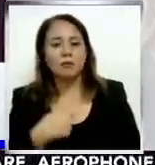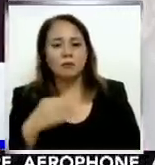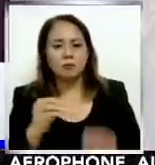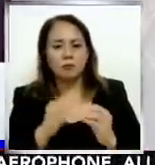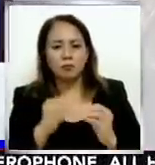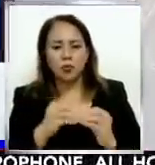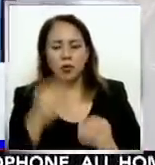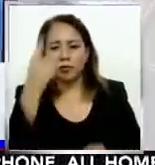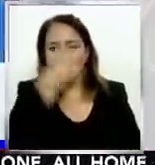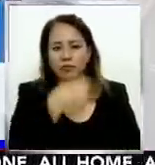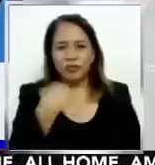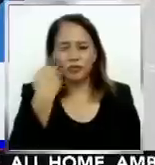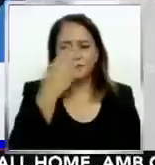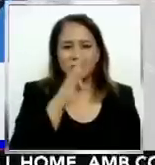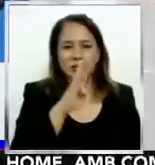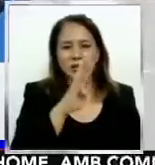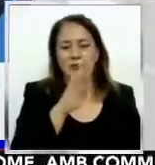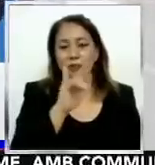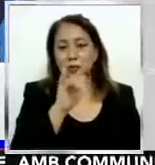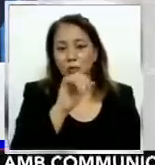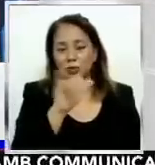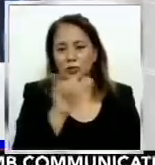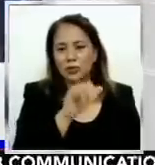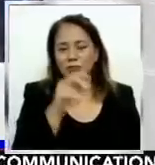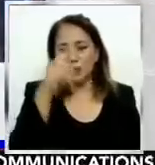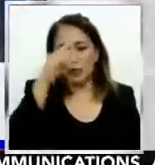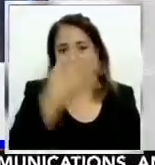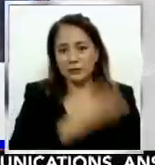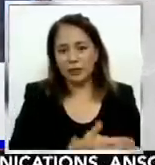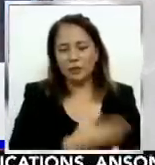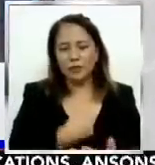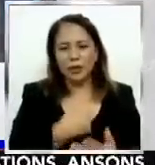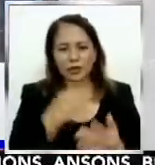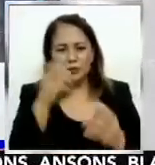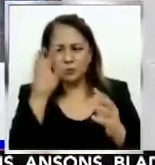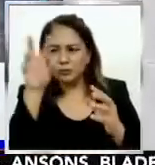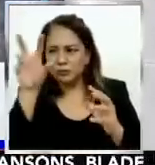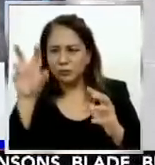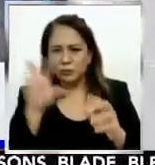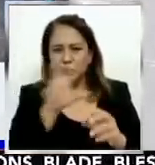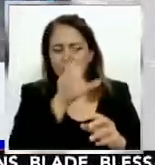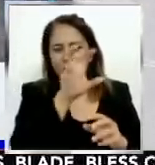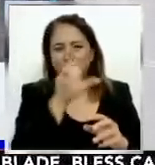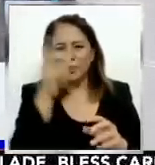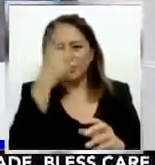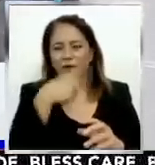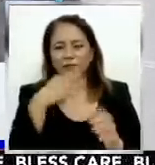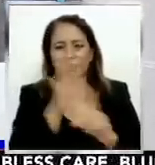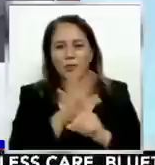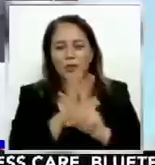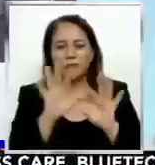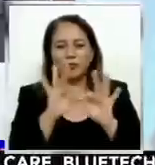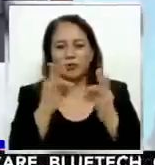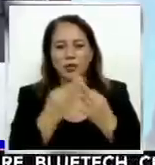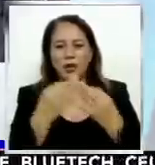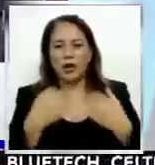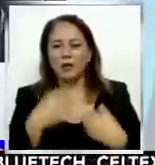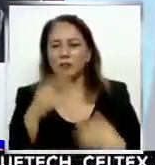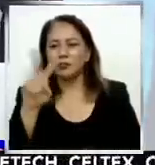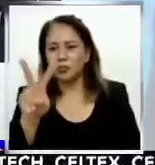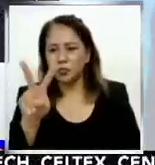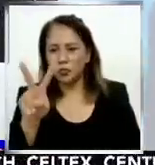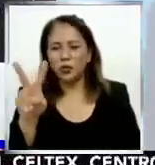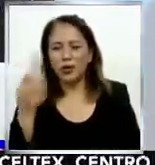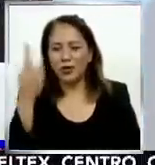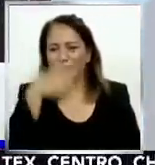anak na si Migo. Dahil tila finotoshop daw ang nag-viral na family picture para magkaroon ng dalawang Bitoy. Ang photo